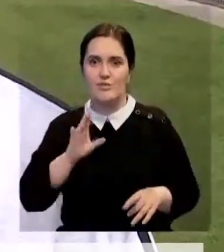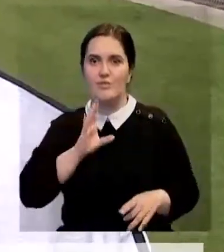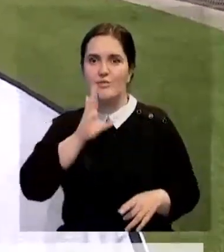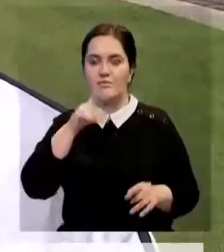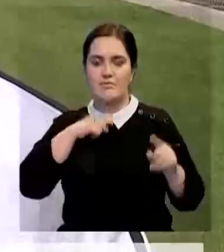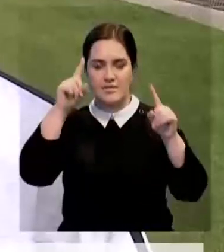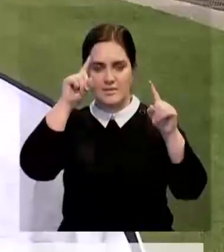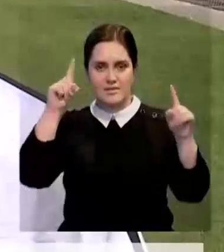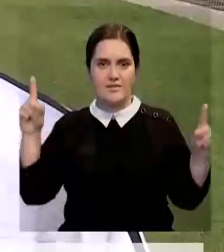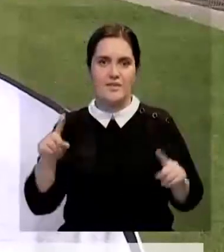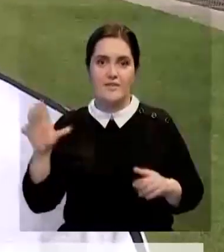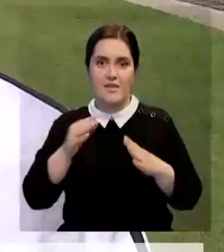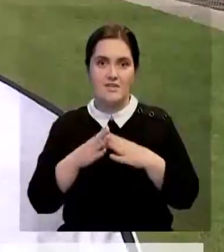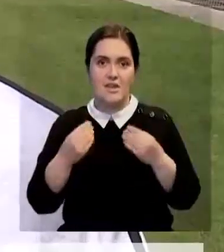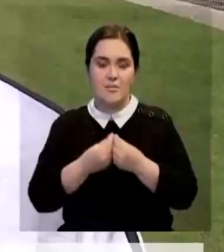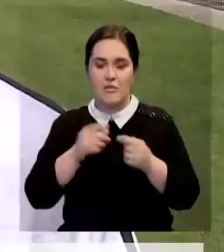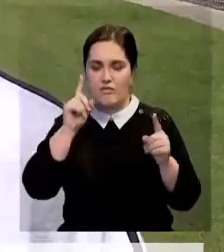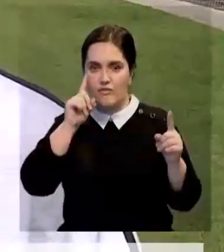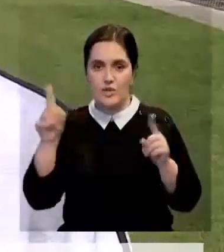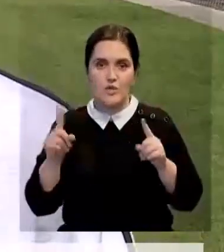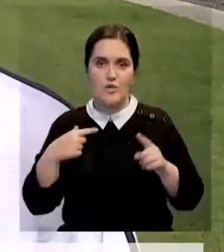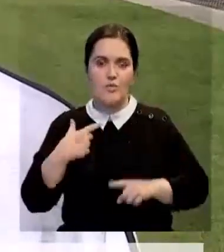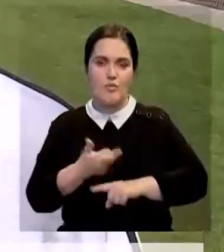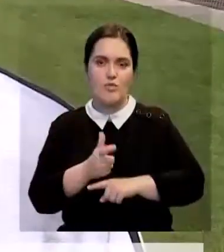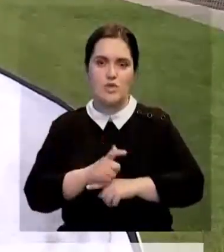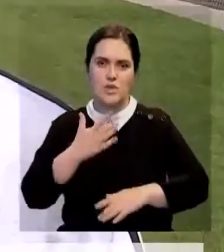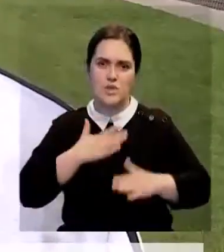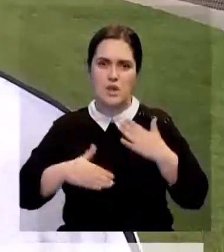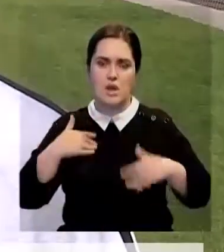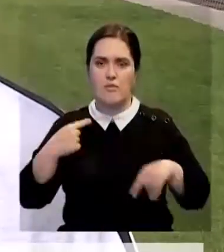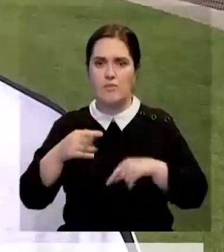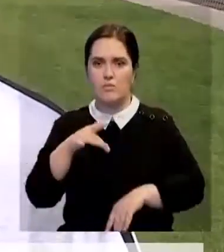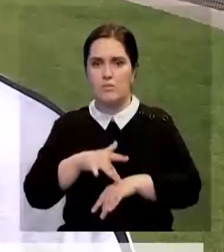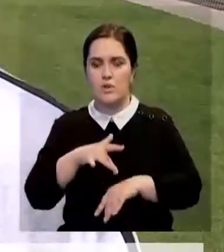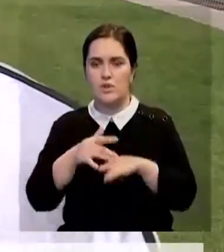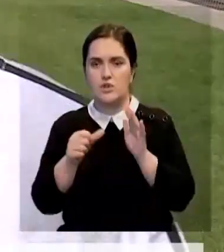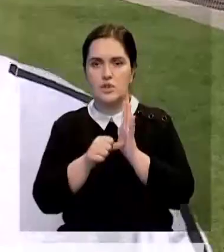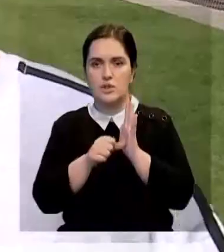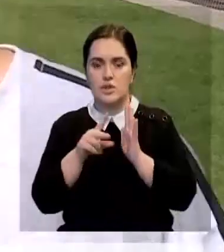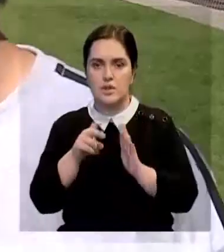проснусь звездой. Вся семья в шоке. Очень счастлив. Сам футболом увлекаюсь с 6 лет.